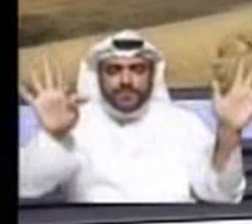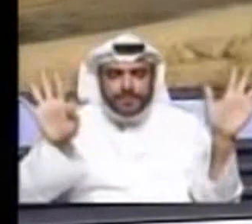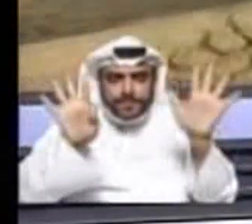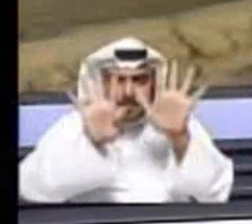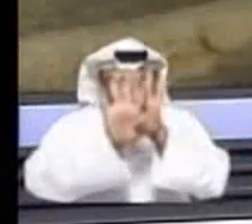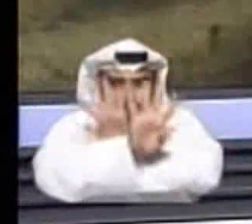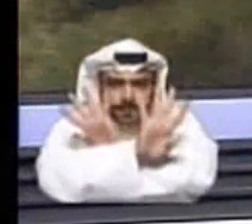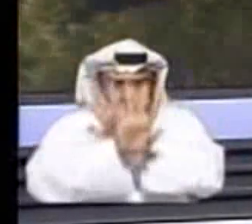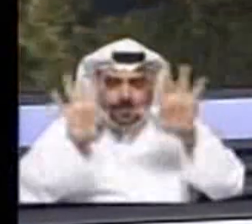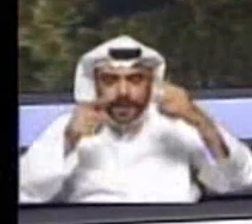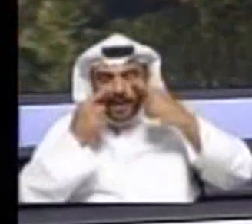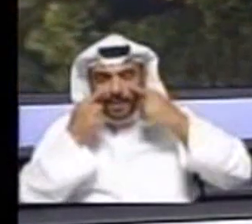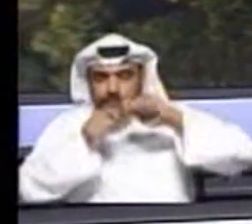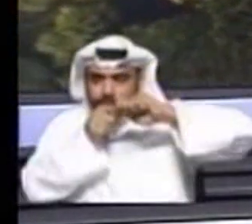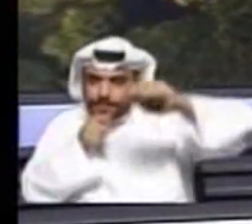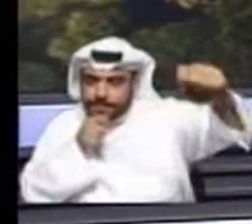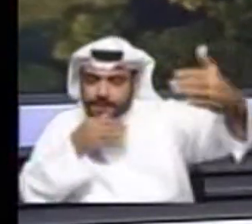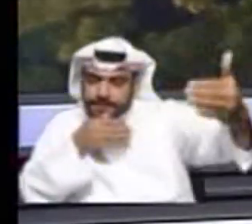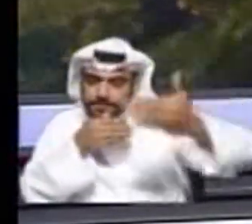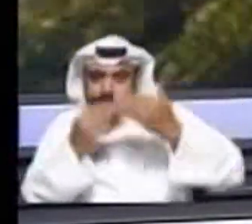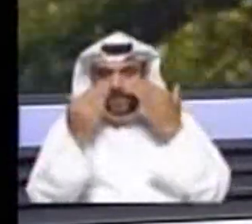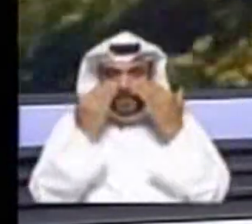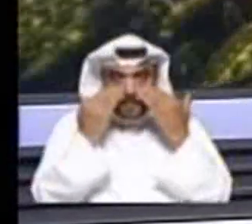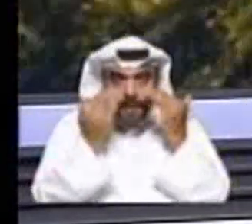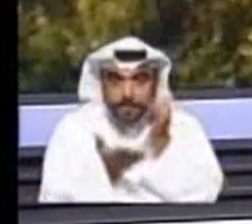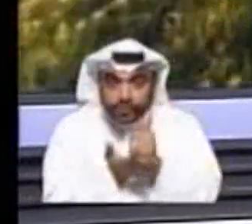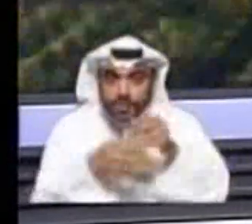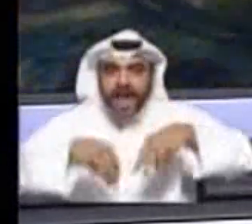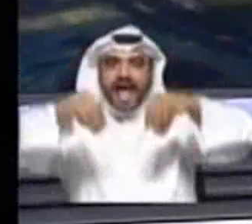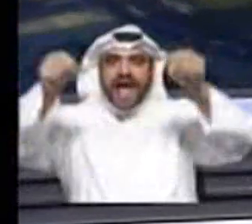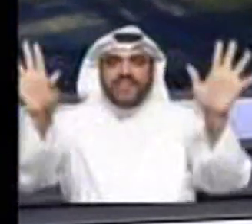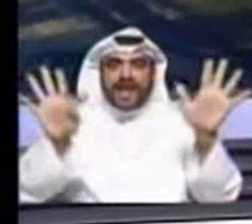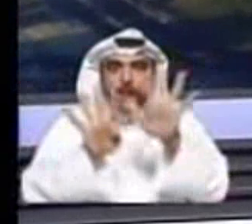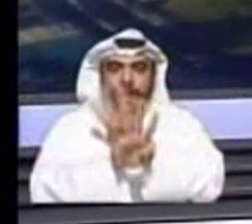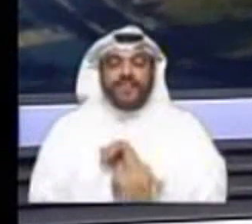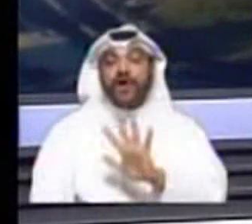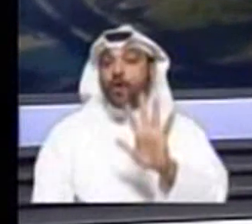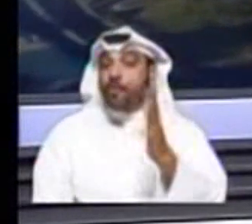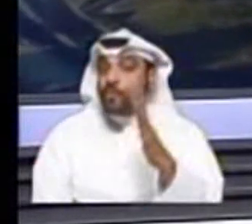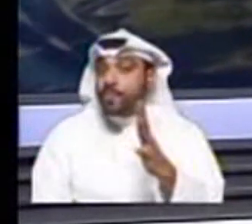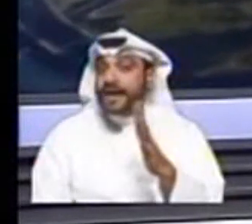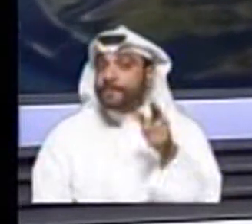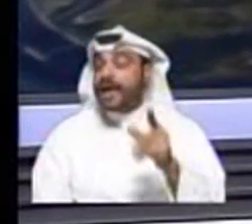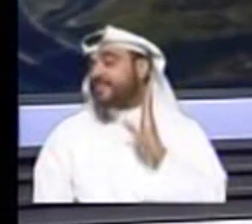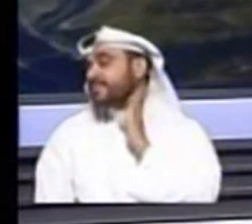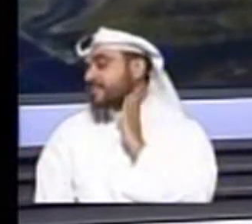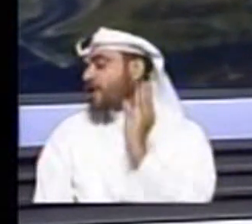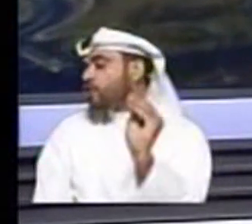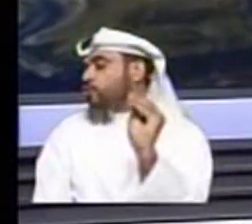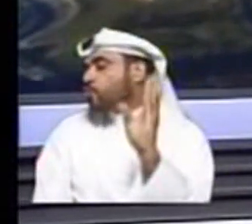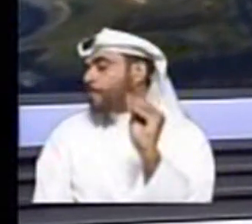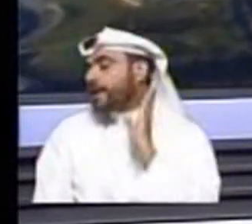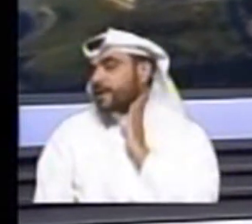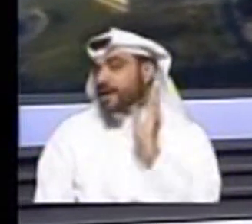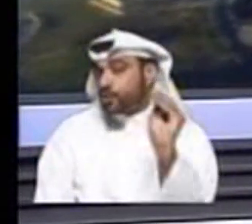الأفقية. راح ينشط الهواء الكوس أكثر في يوم الأثنين، وقد تتجاوز سرعته 60 كيلومتر في الساعة. أجواء تميل إلى